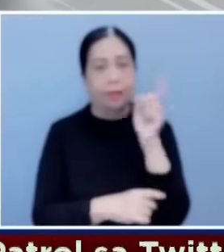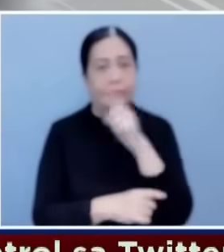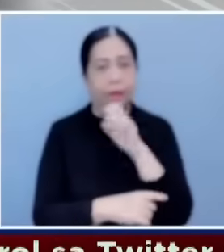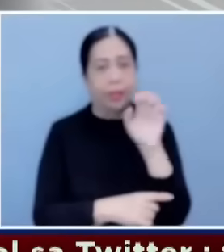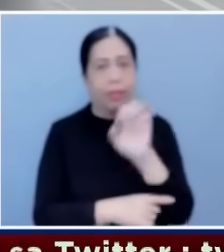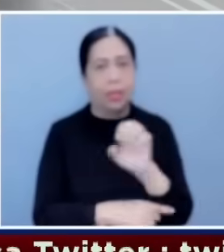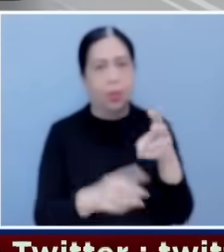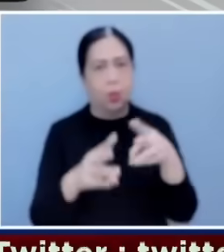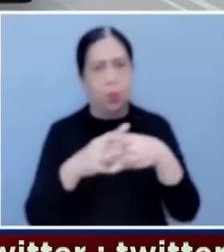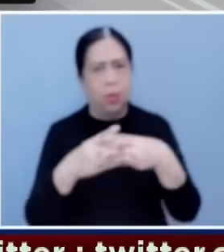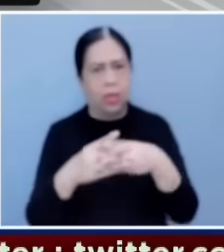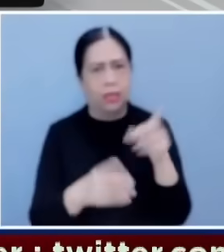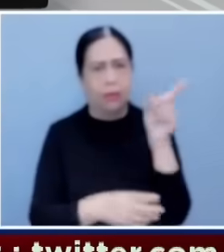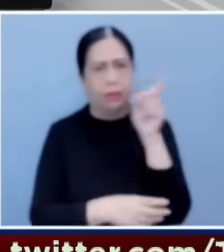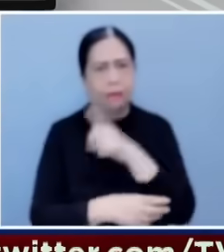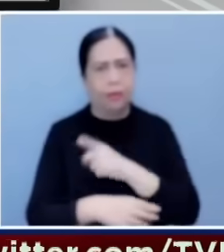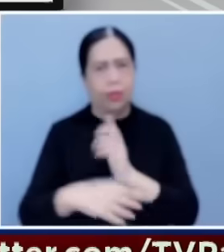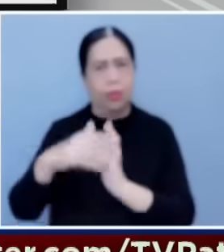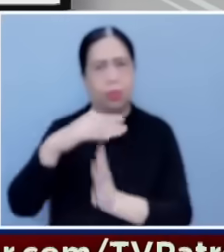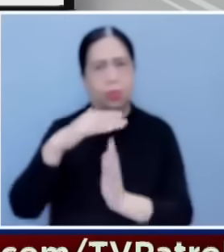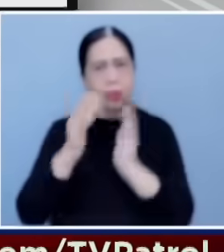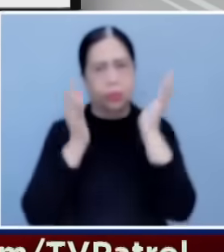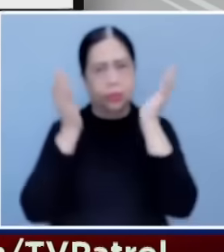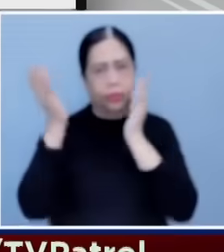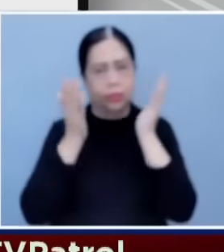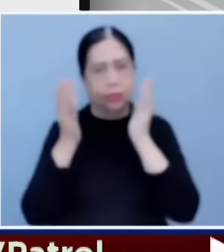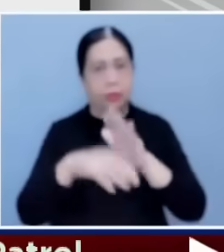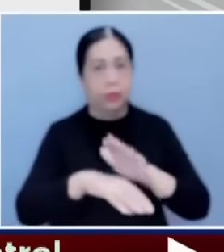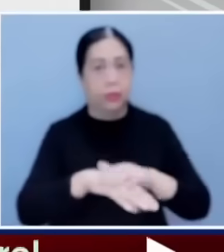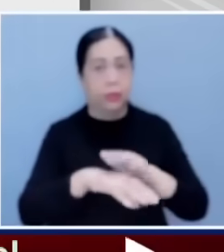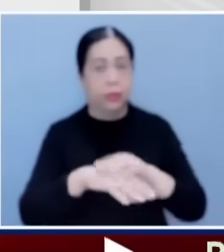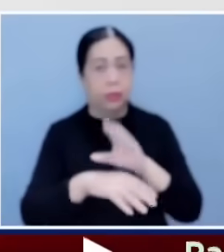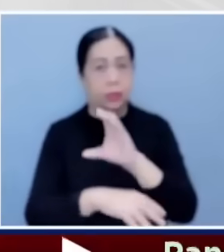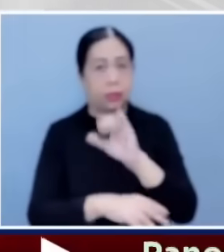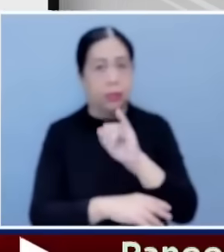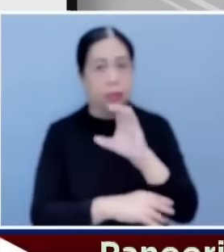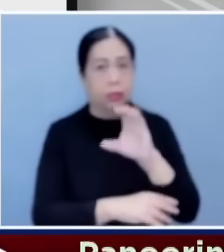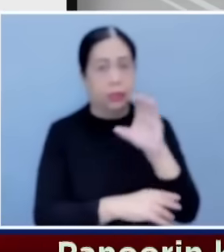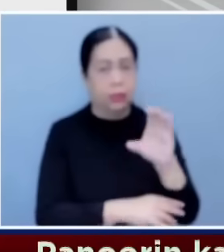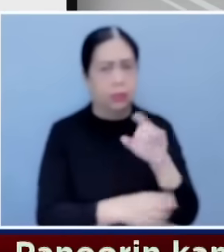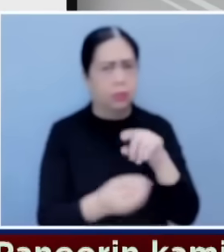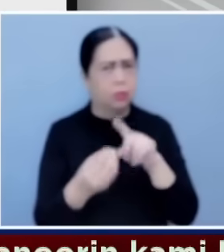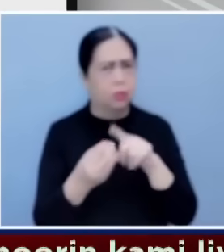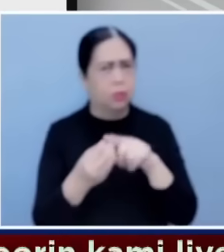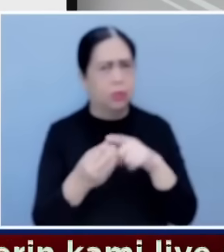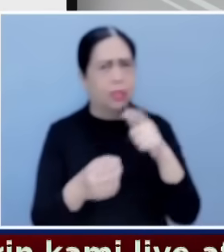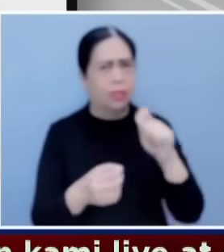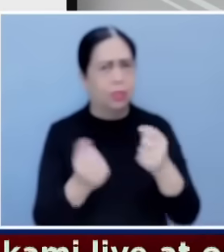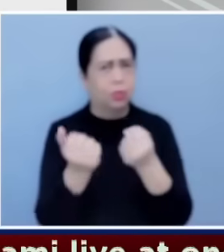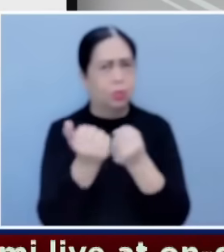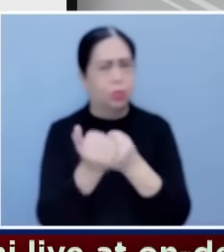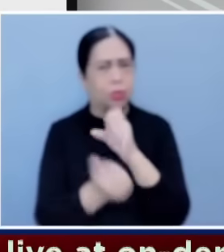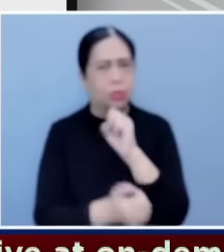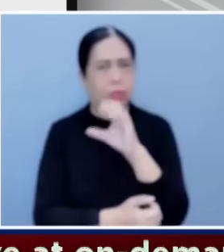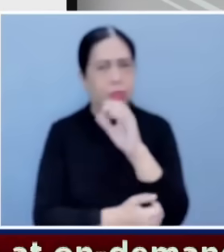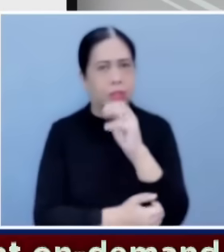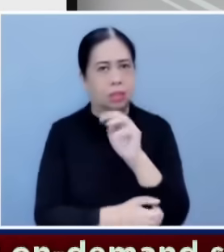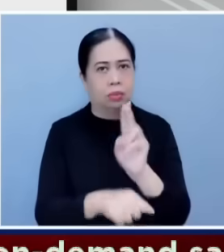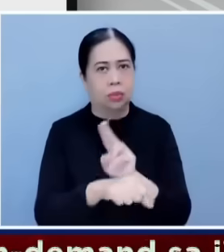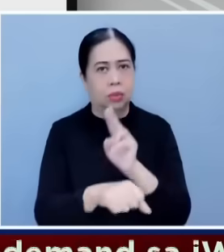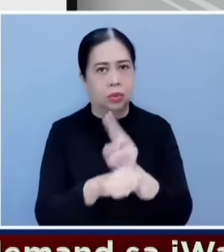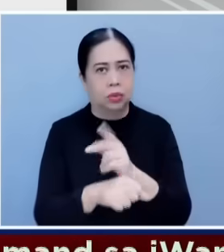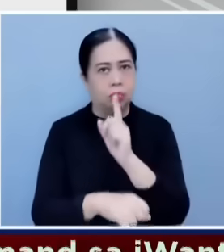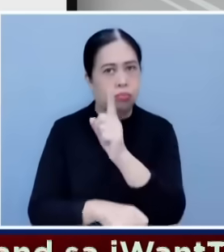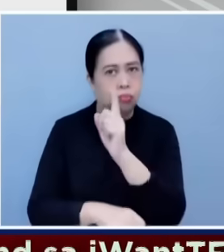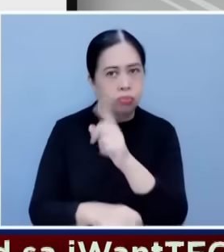apps at fake customer service. Nagbabala pa ang CICC tungkol sa tech support scams na gumagamit ng